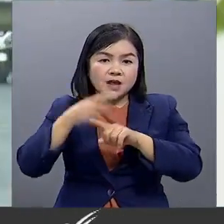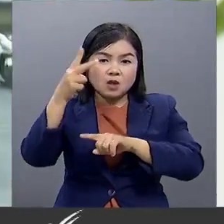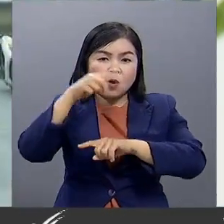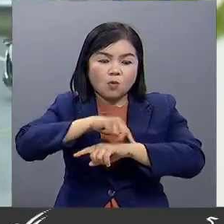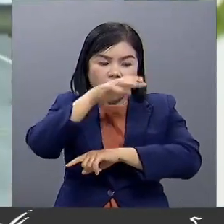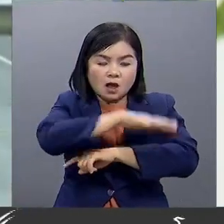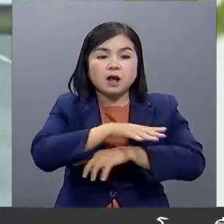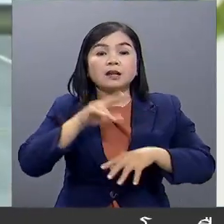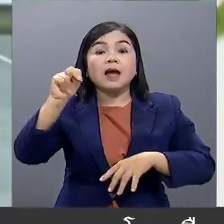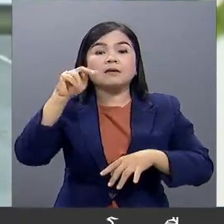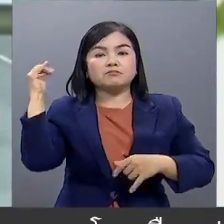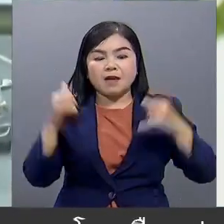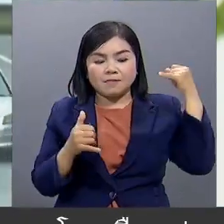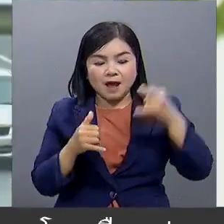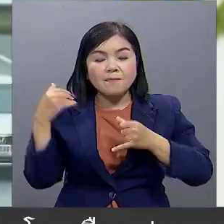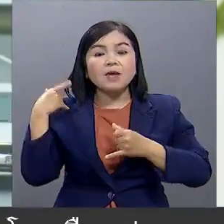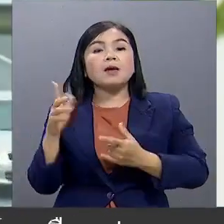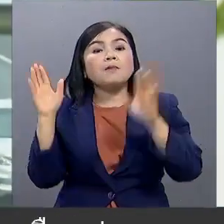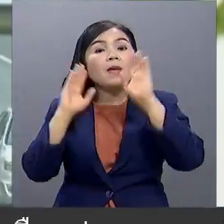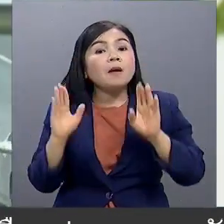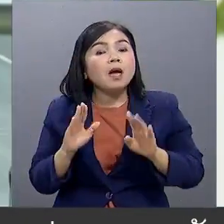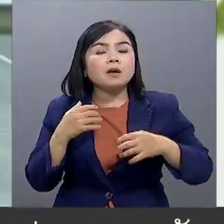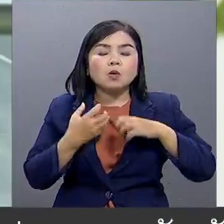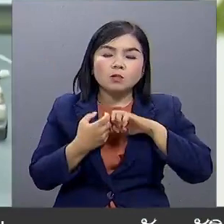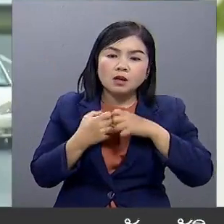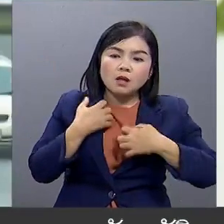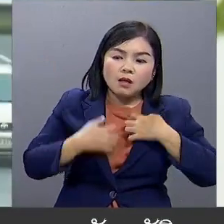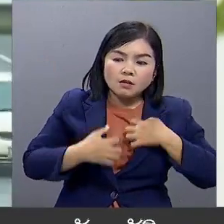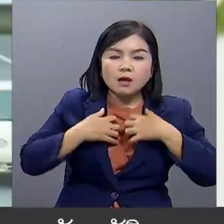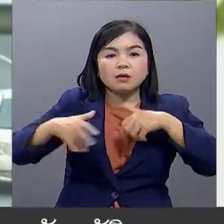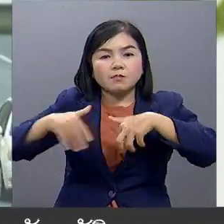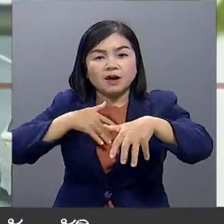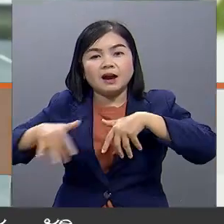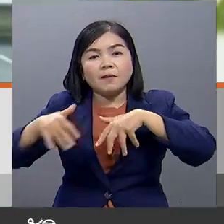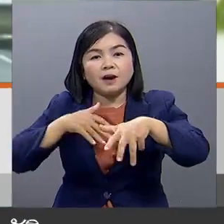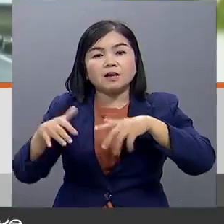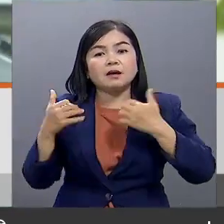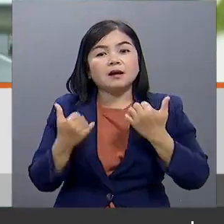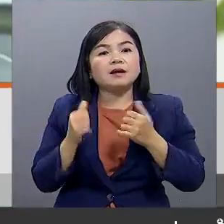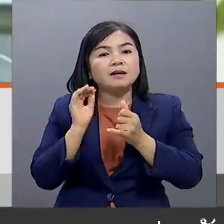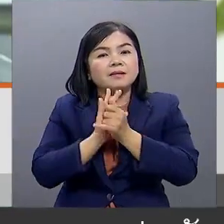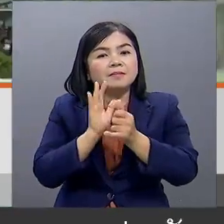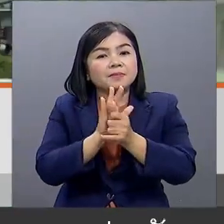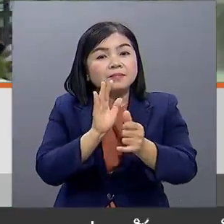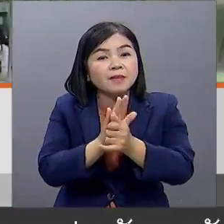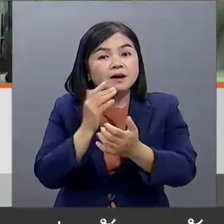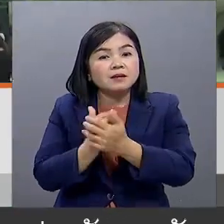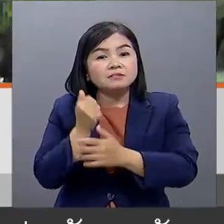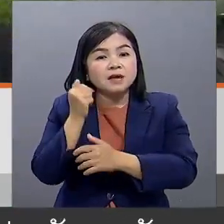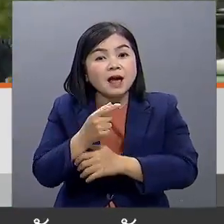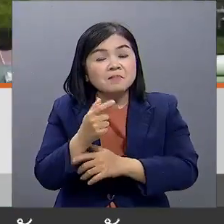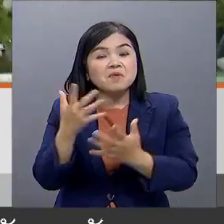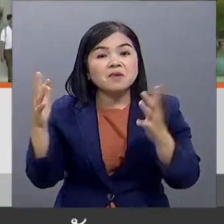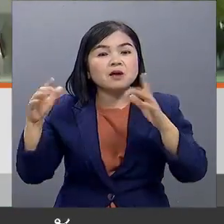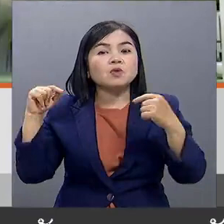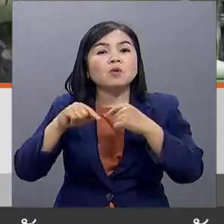ไปนะครับเพื่อที่จะแสดงออกถึงความเดือดร้อนของประชาชนที่ไม่ได้รับการดูแลหรือว่าเงินเยียวยาจากรัฐบาลโดย